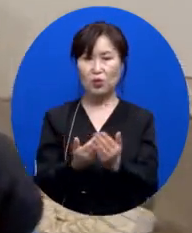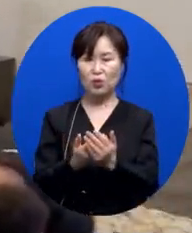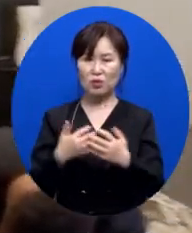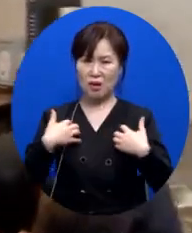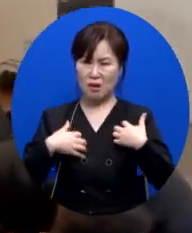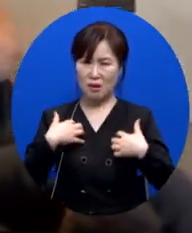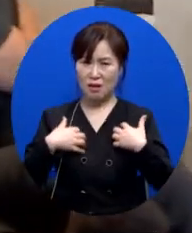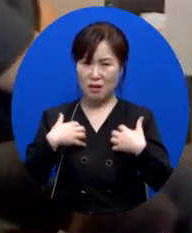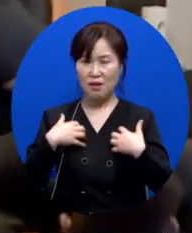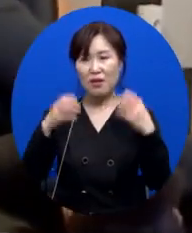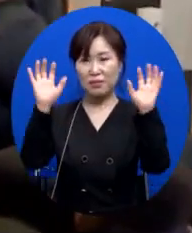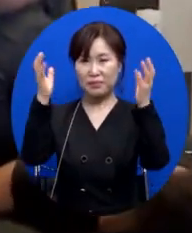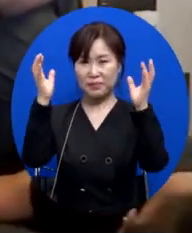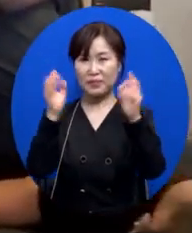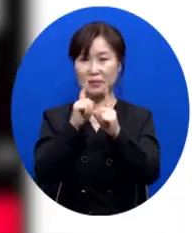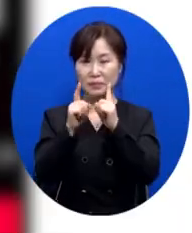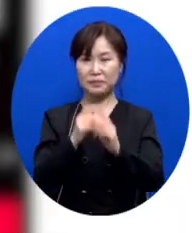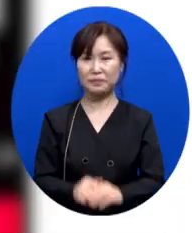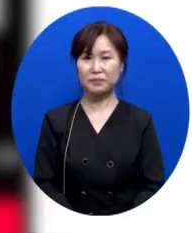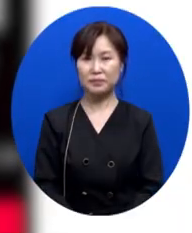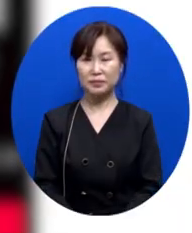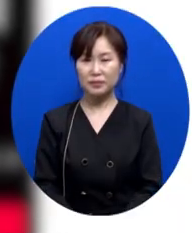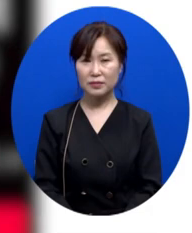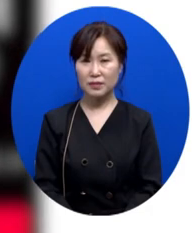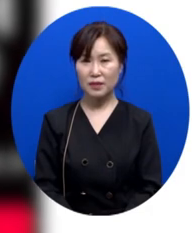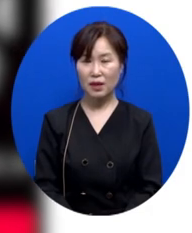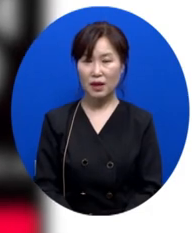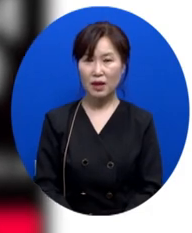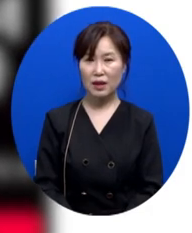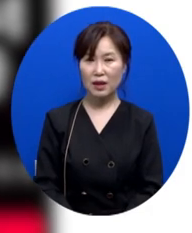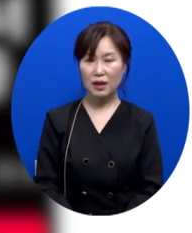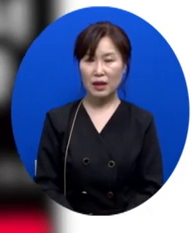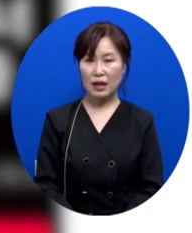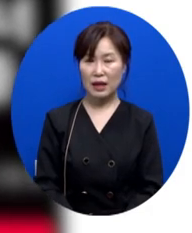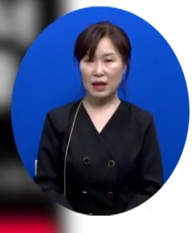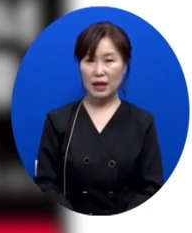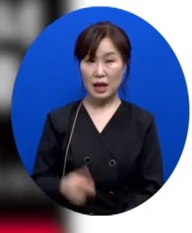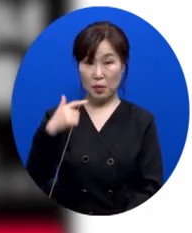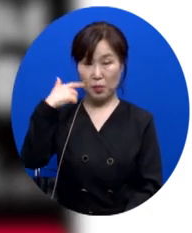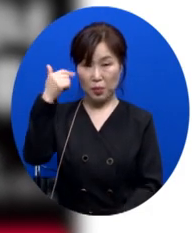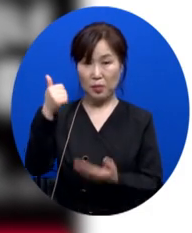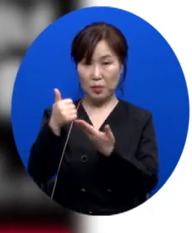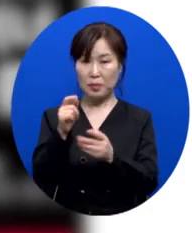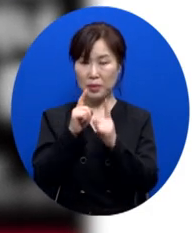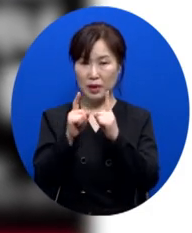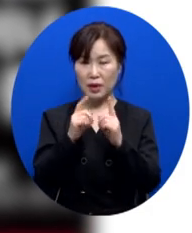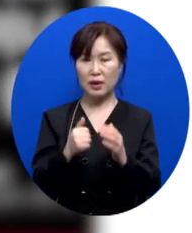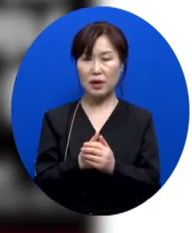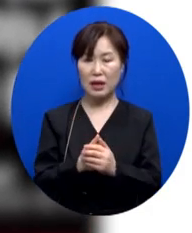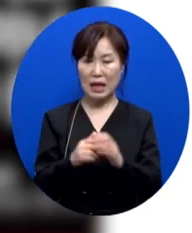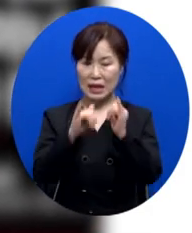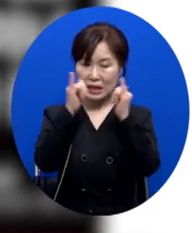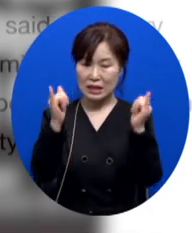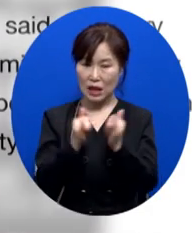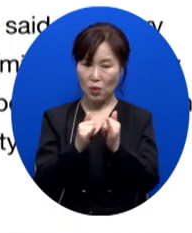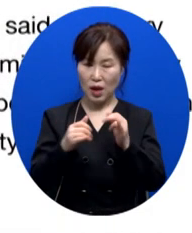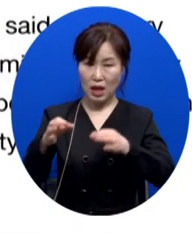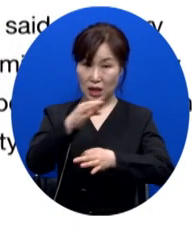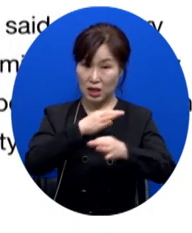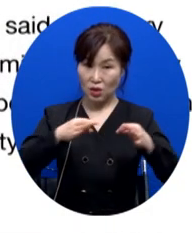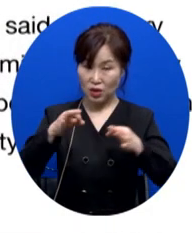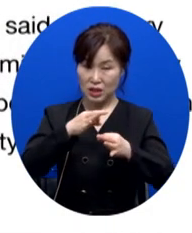고개도 환영 입장을 밝혔습니다 텍사스주 포터 하우스의 t 레이크스 목사 4 사회와 경제적 지위